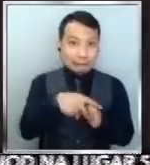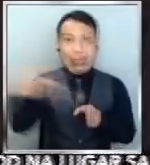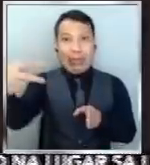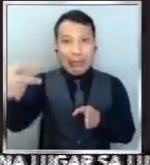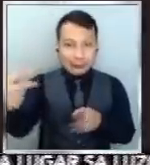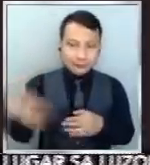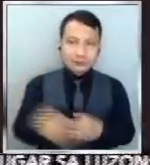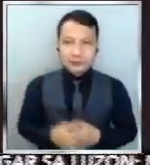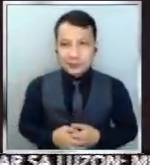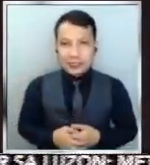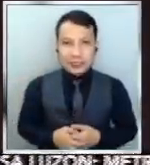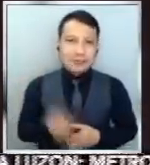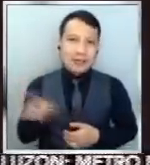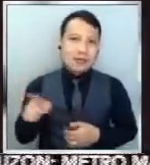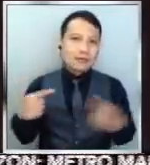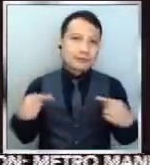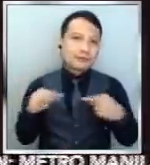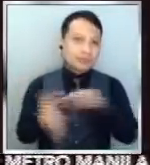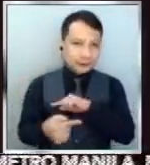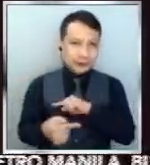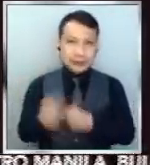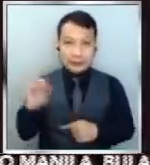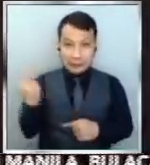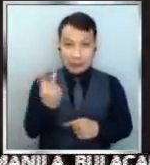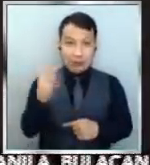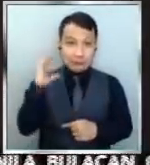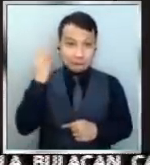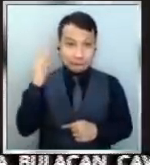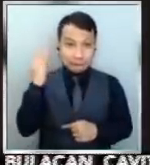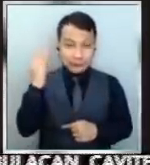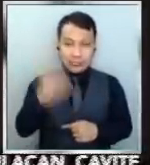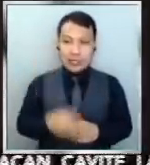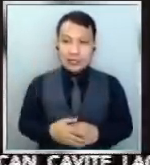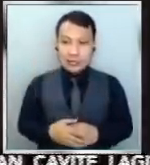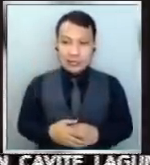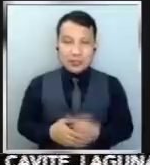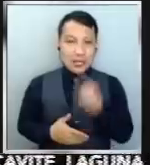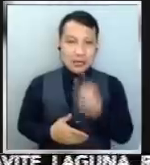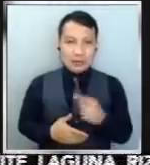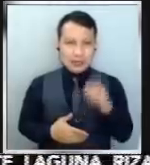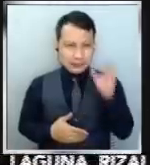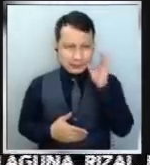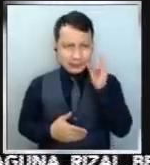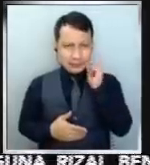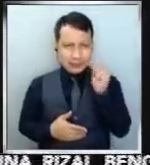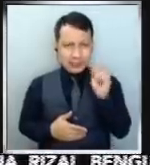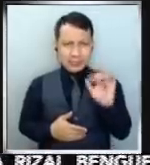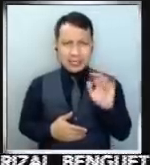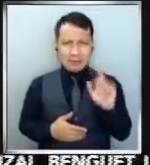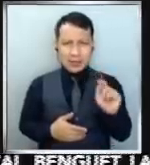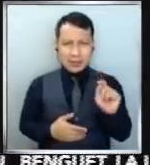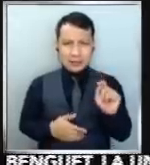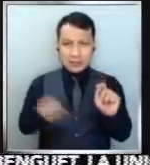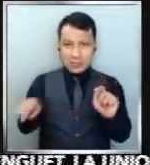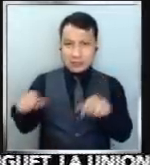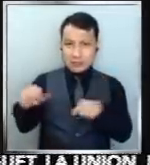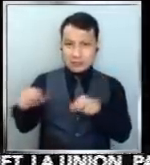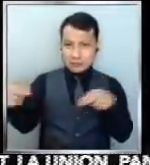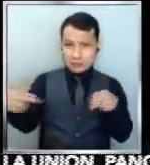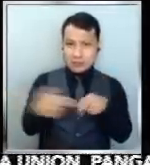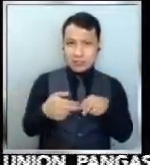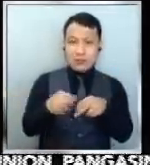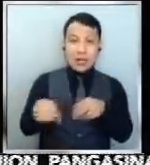Matindi ang pinsalang tinamo ng magpinsang sina Benjamin Marcelo at Christina May Etaba at ang nakabanggang rider na si Paolo